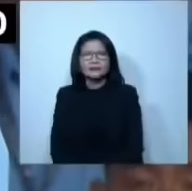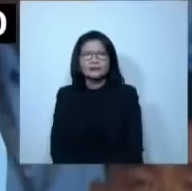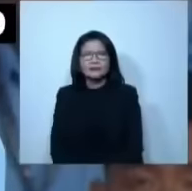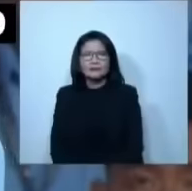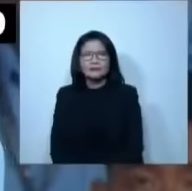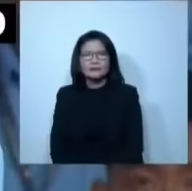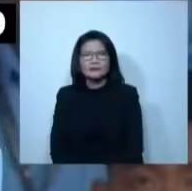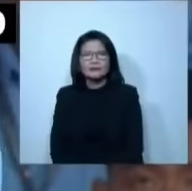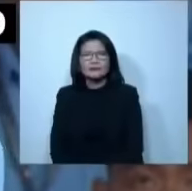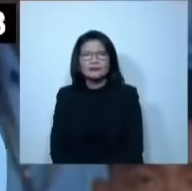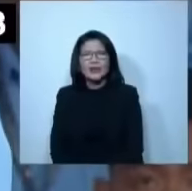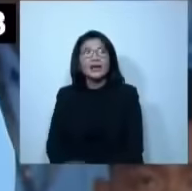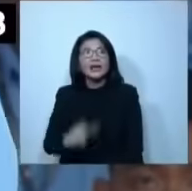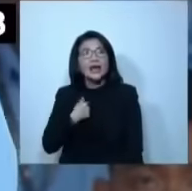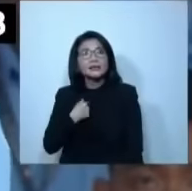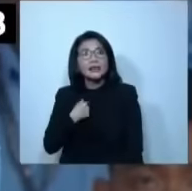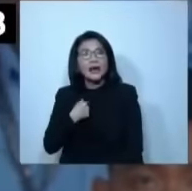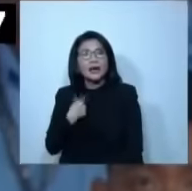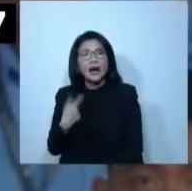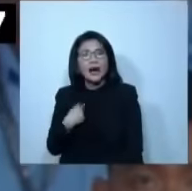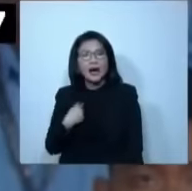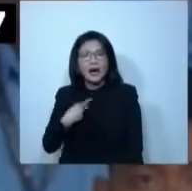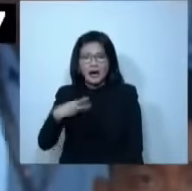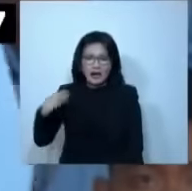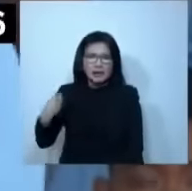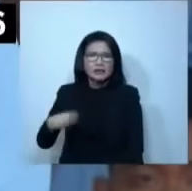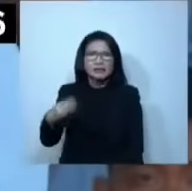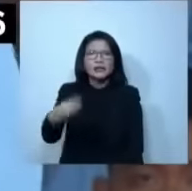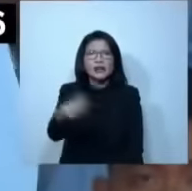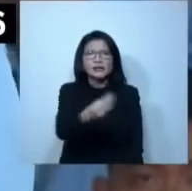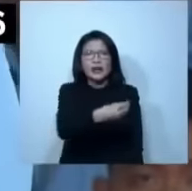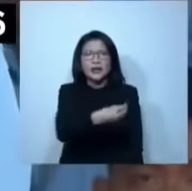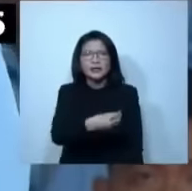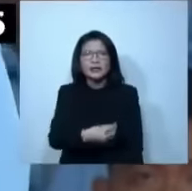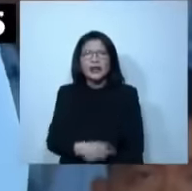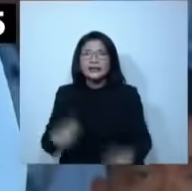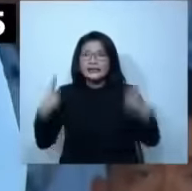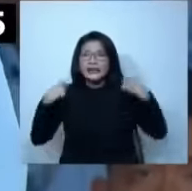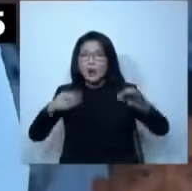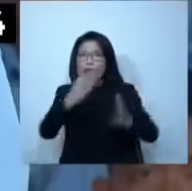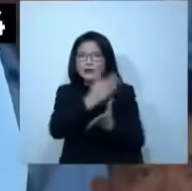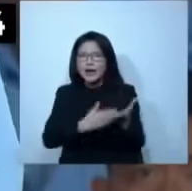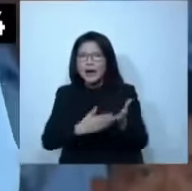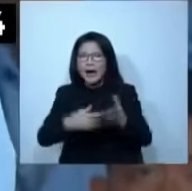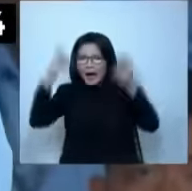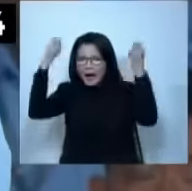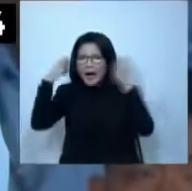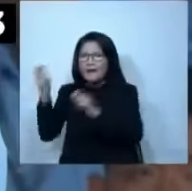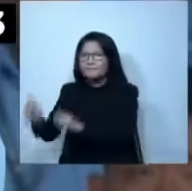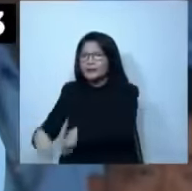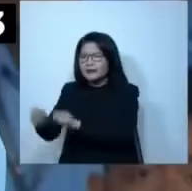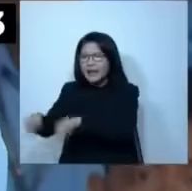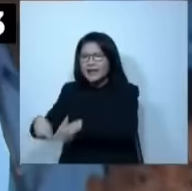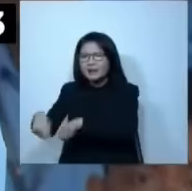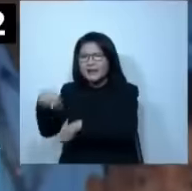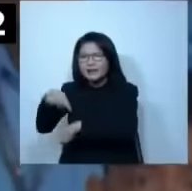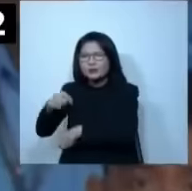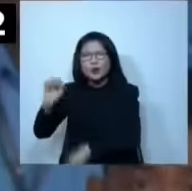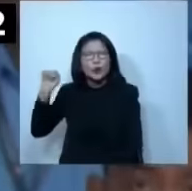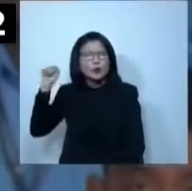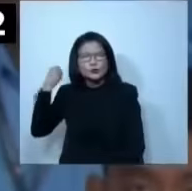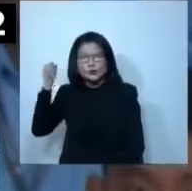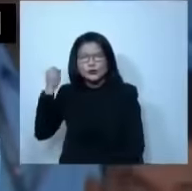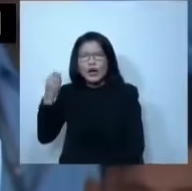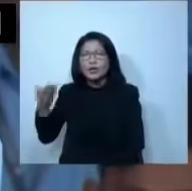saya dapat setelah saya keliling, khususnya di Jawa Tengah, Pak Ganjar, petani-petani di situ sangat sulit dapat